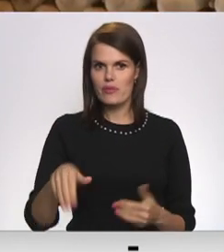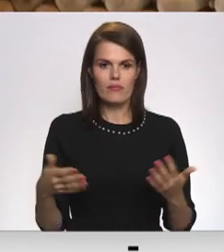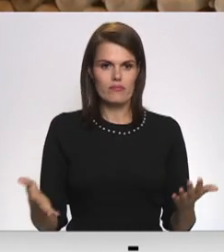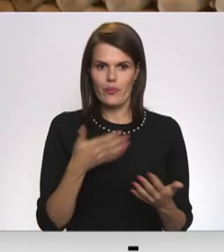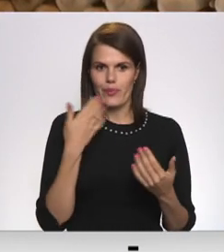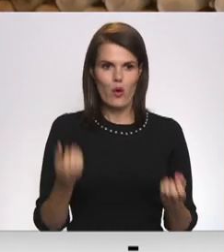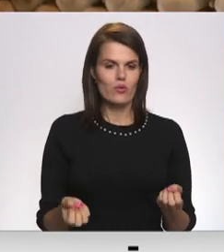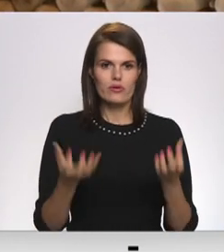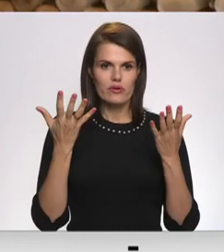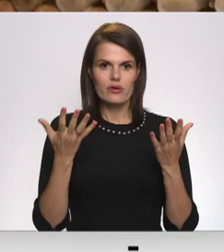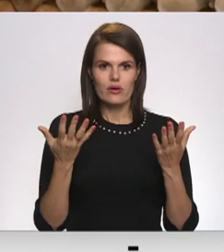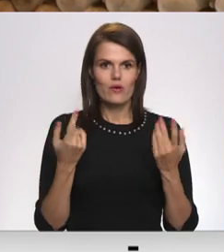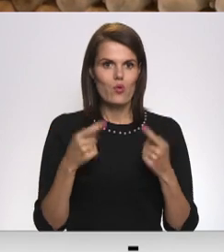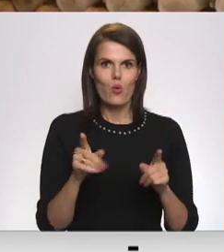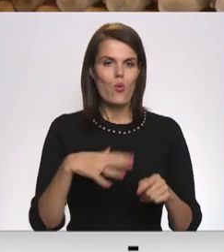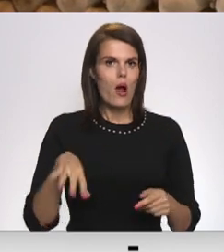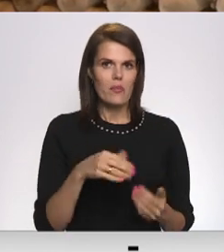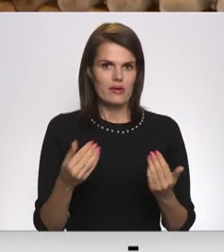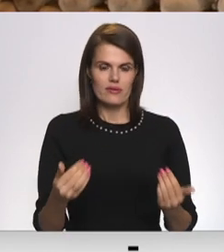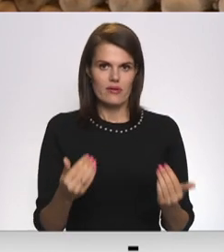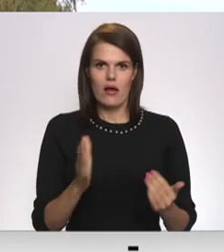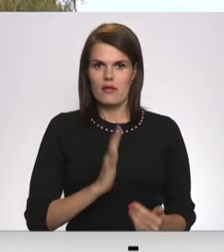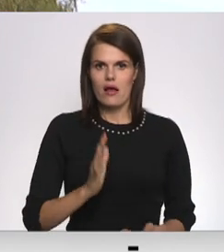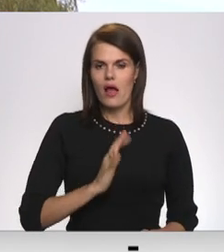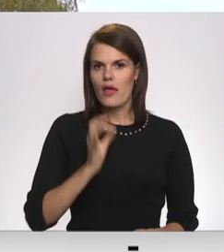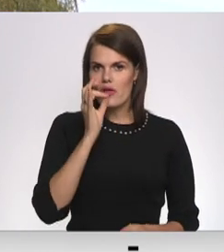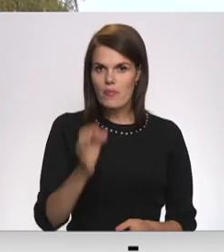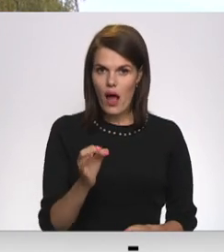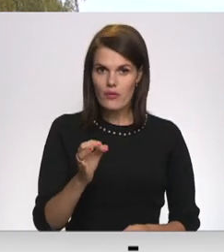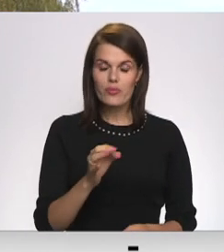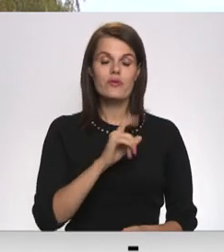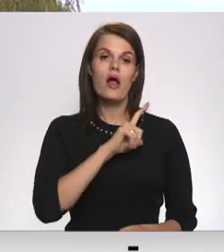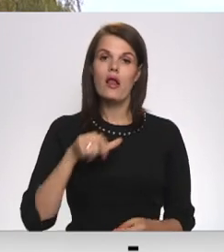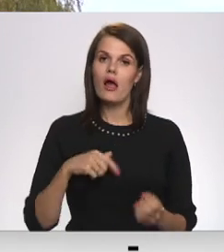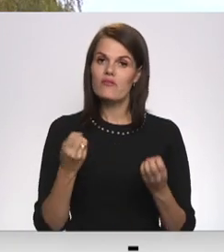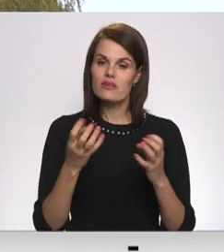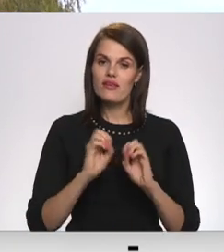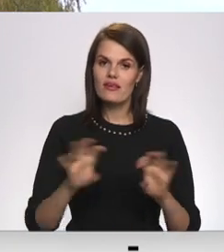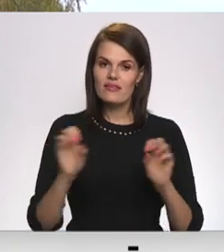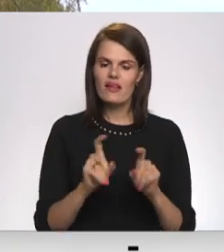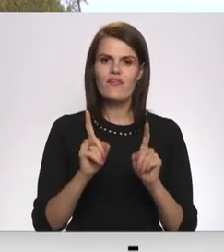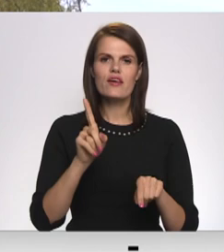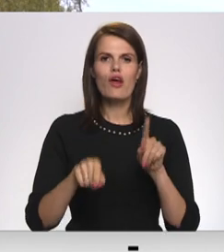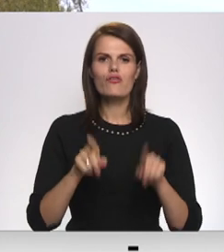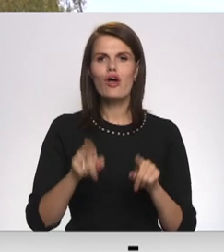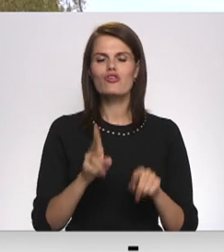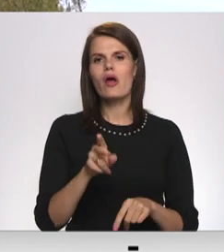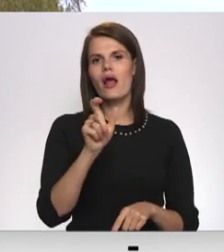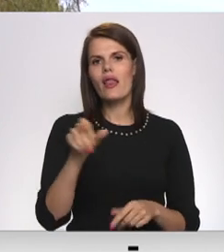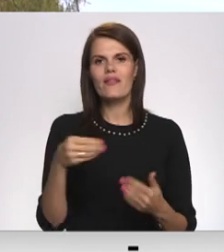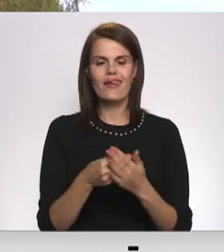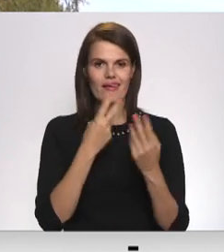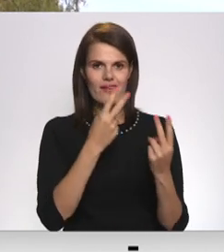Pilnīgi neskaidrība, uz ko mēs šobrīd gaidām no viņiem atbildi. Latvijas gāzē skaidro, ka tie bijuši vien atsevišķi klienti,